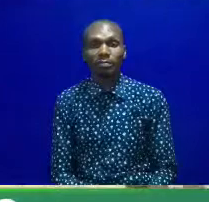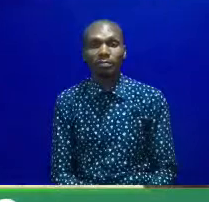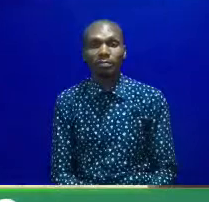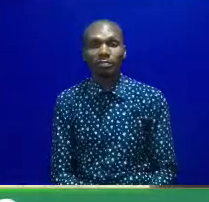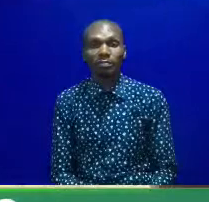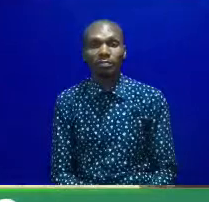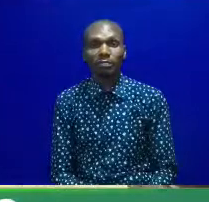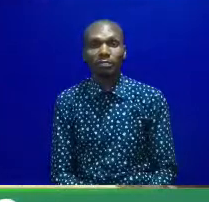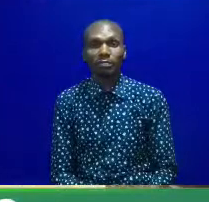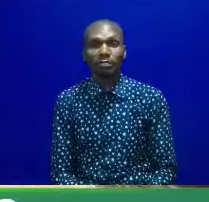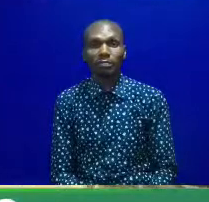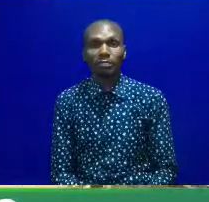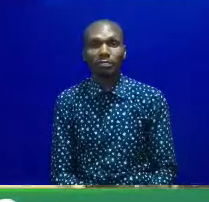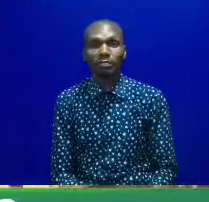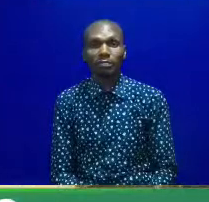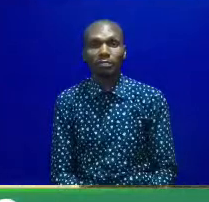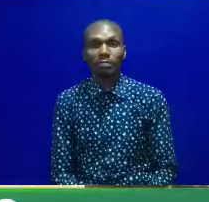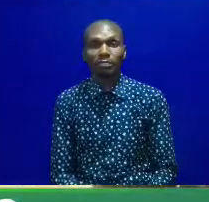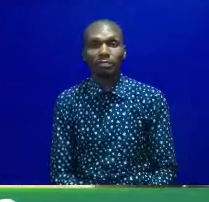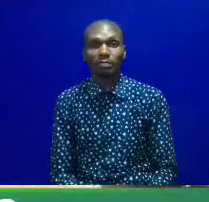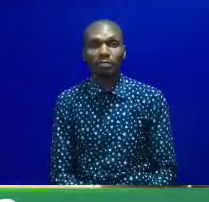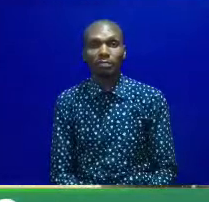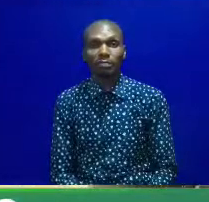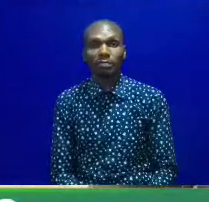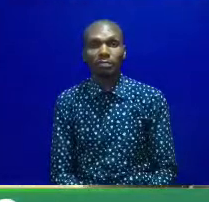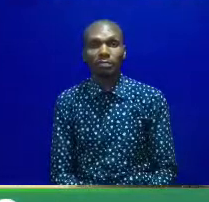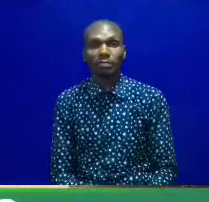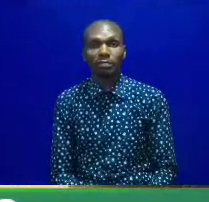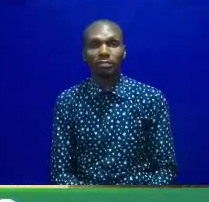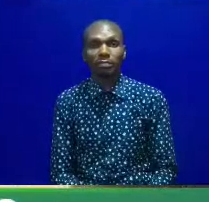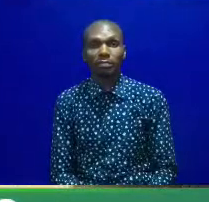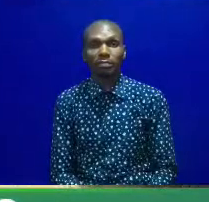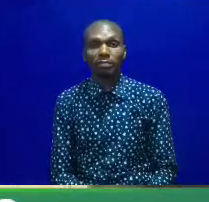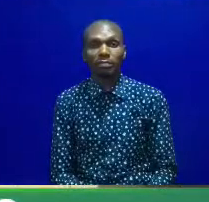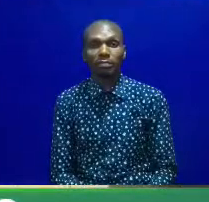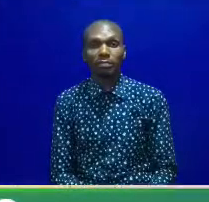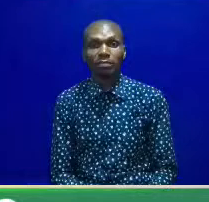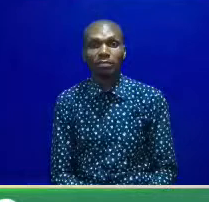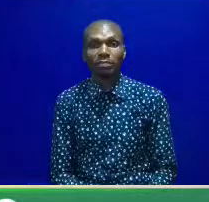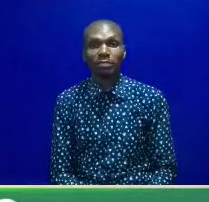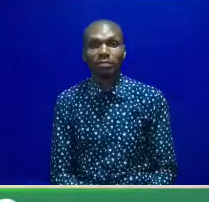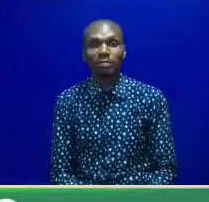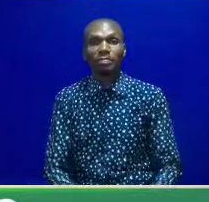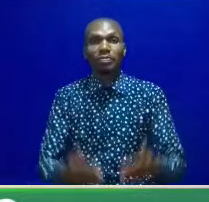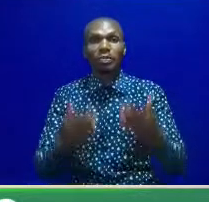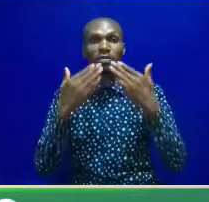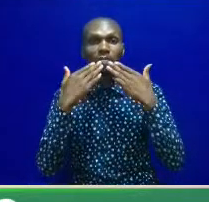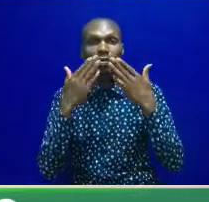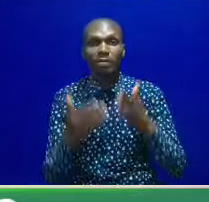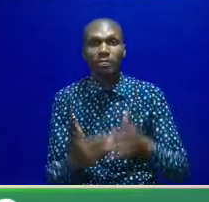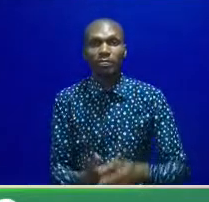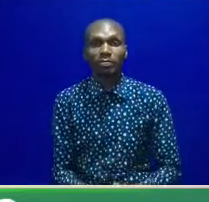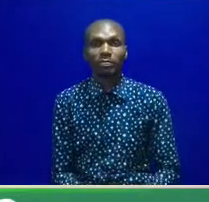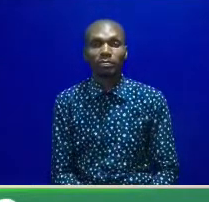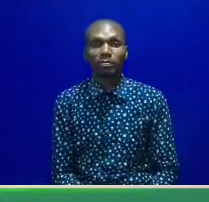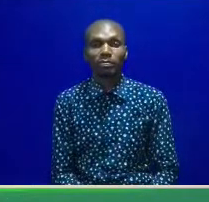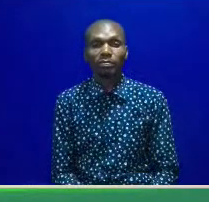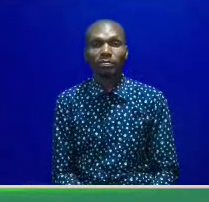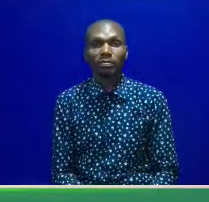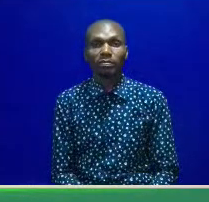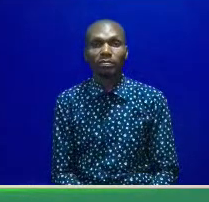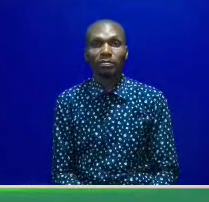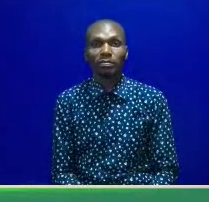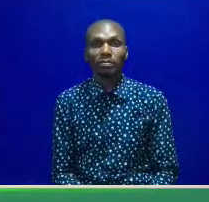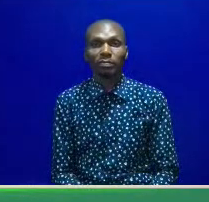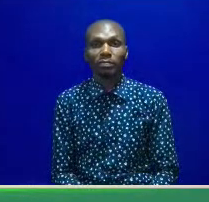Kisii Central Ward erietariane Ndemo Stephen. Miamano omorike itonde mo Stephen ase